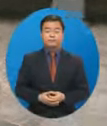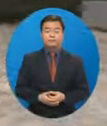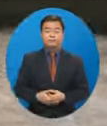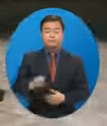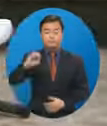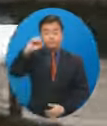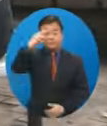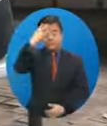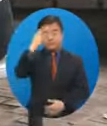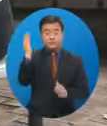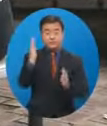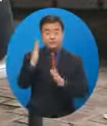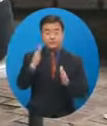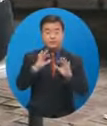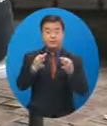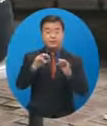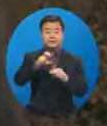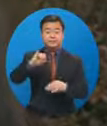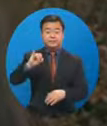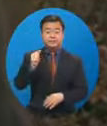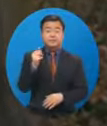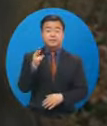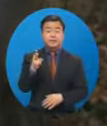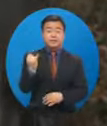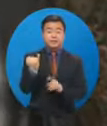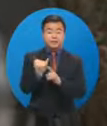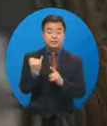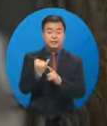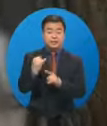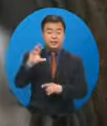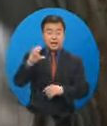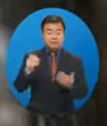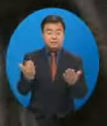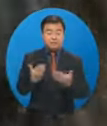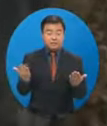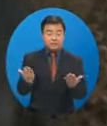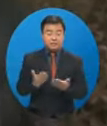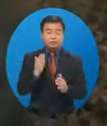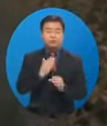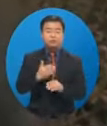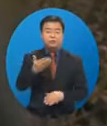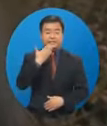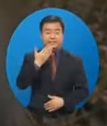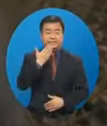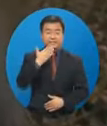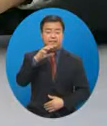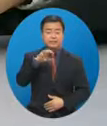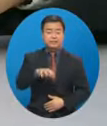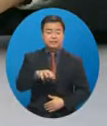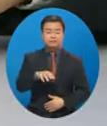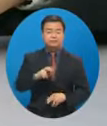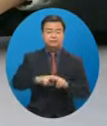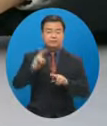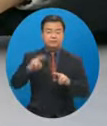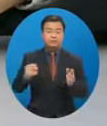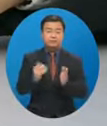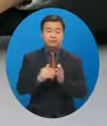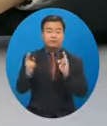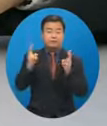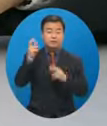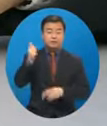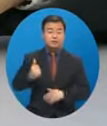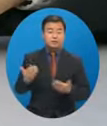고등학교 3학년인 김미혜 양은 최근 아르바이트로 일하던 식당을 그만뒀습니다 사장이 근로계약서를 작성 해 주지 않아